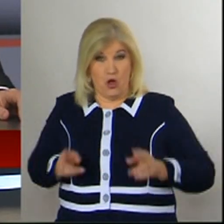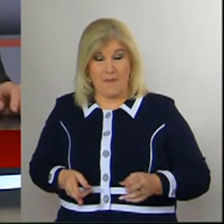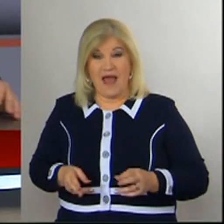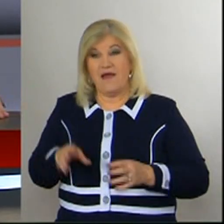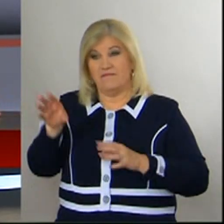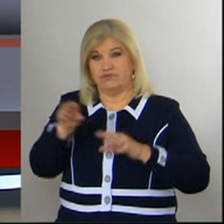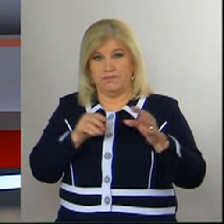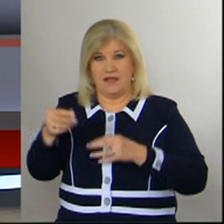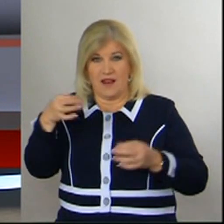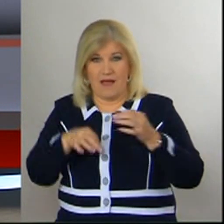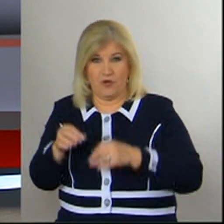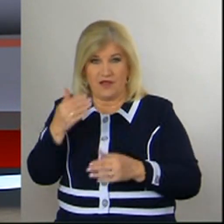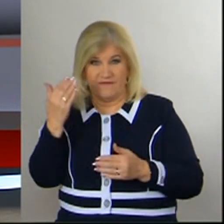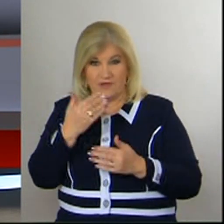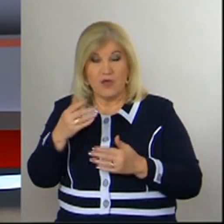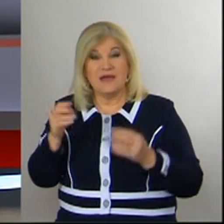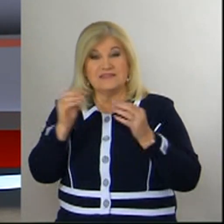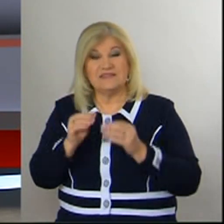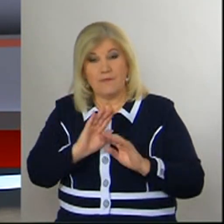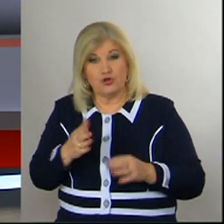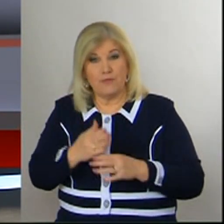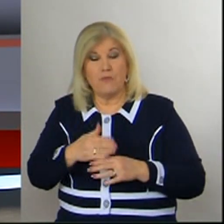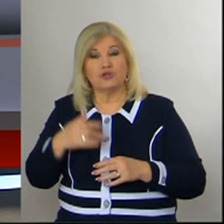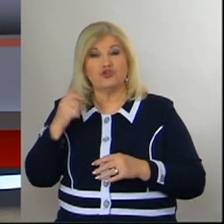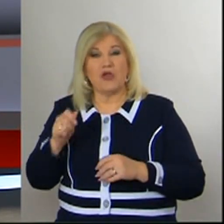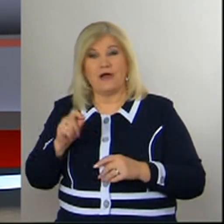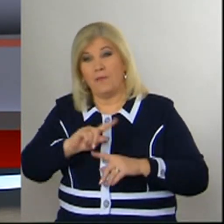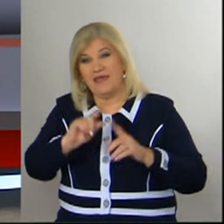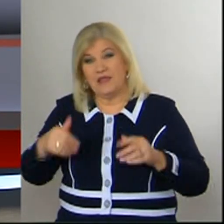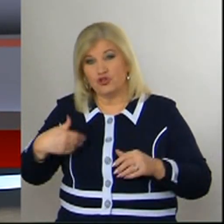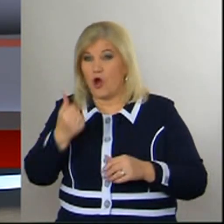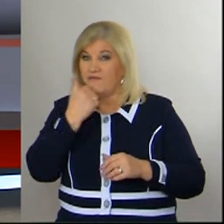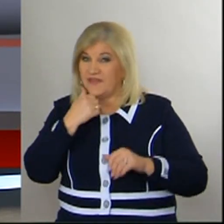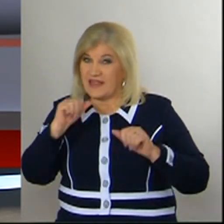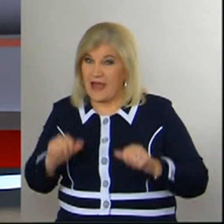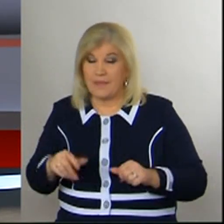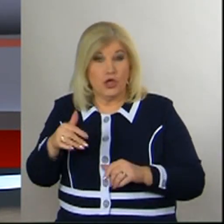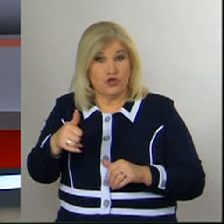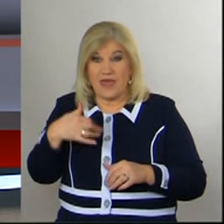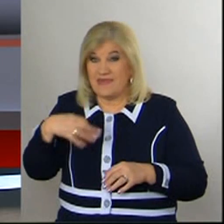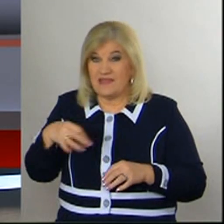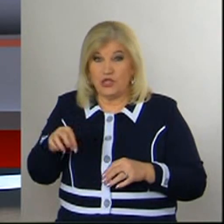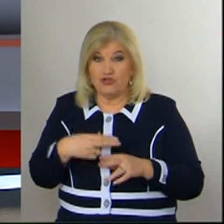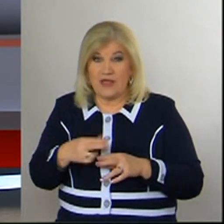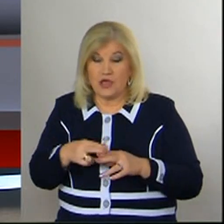využívať. Systém by mohol pomôcť aj žiakom iných škôl či firmám. Jedinečné riešenie si univerzita dala